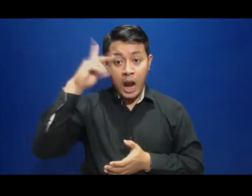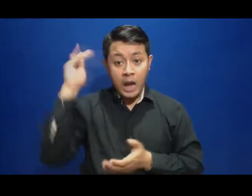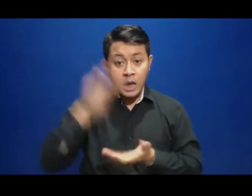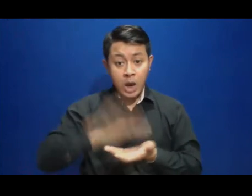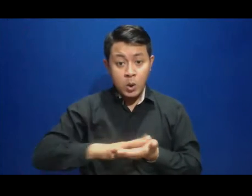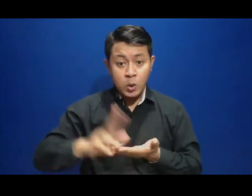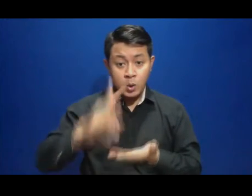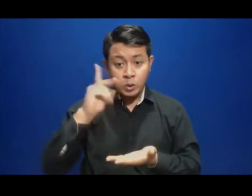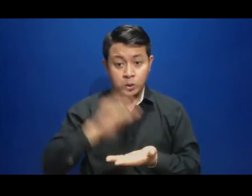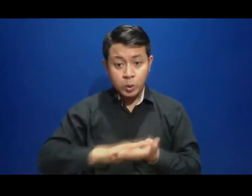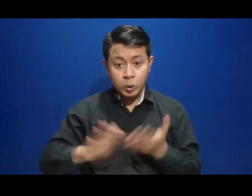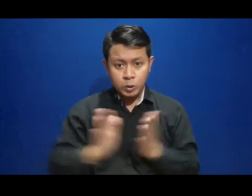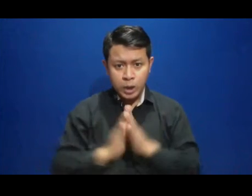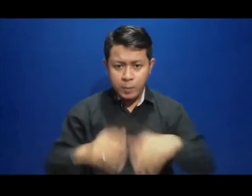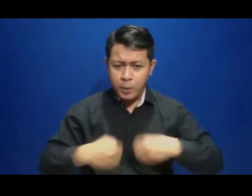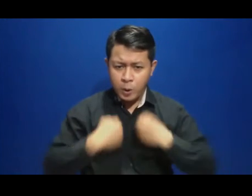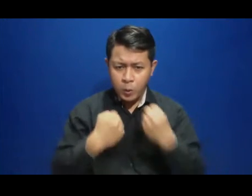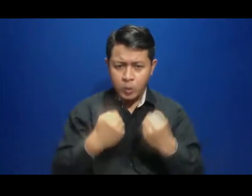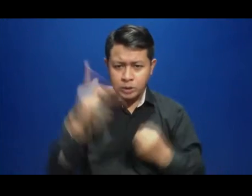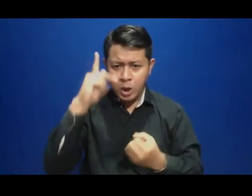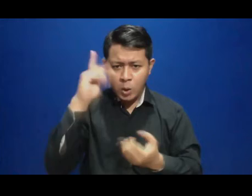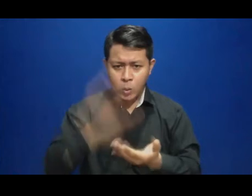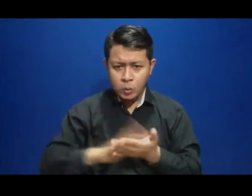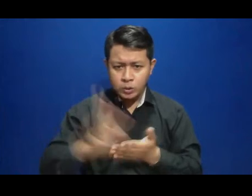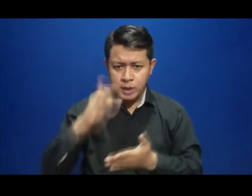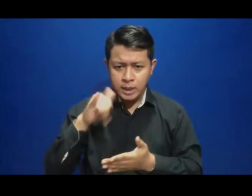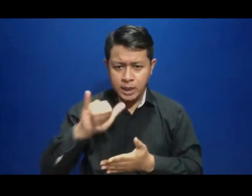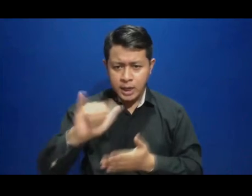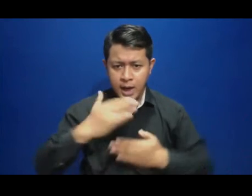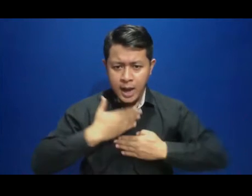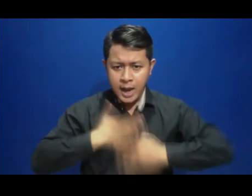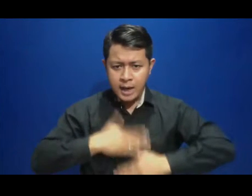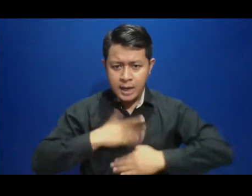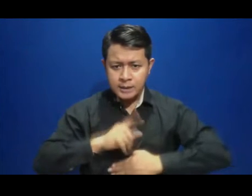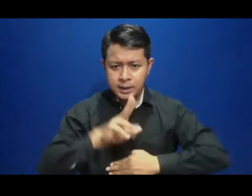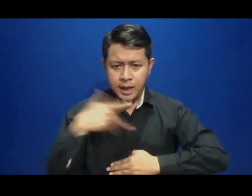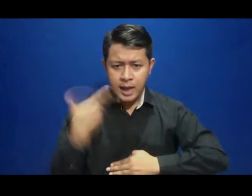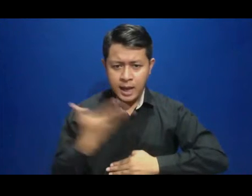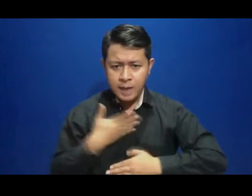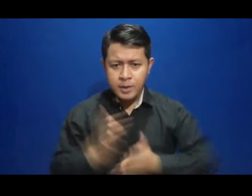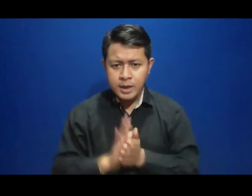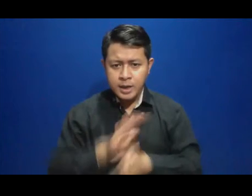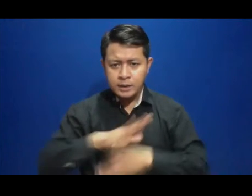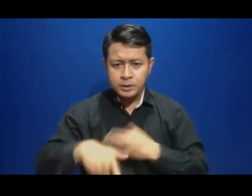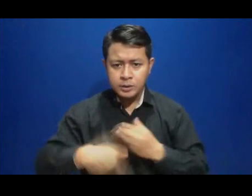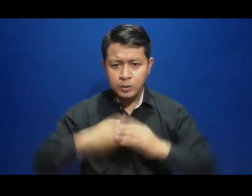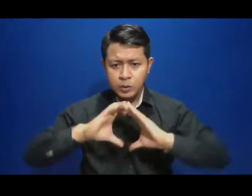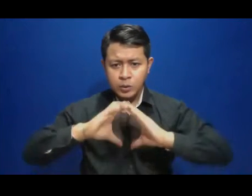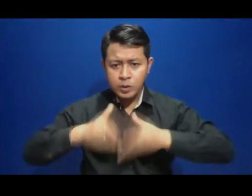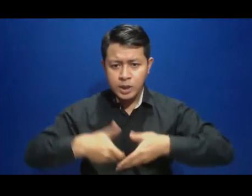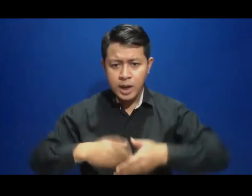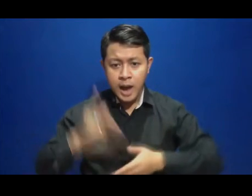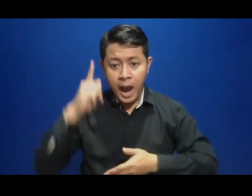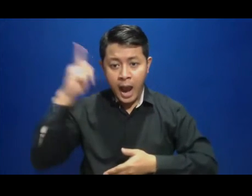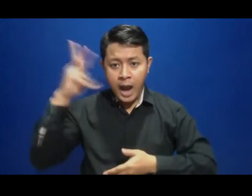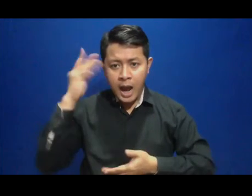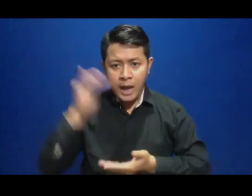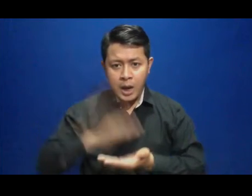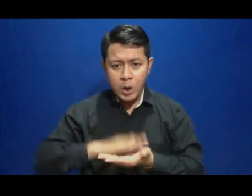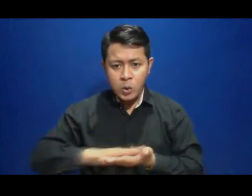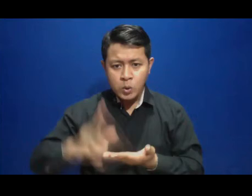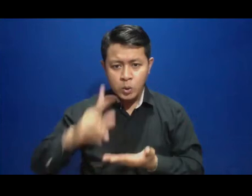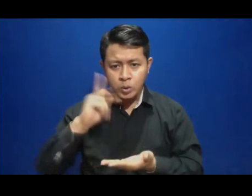Allah yang kudus, kudus dan berkuasa, kudus dan kekal, kasihanilah kami dan seluruh dunia. Allah